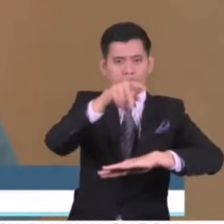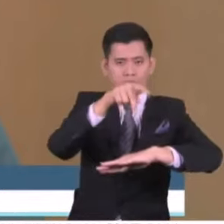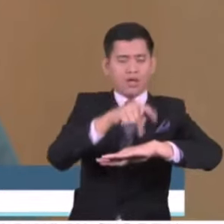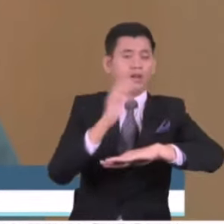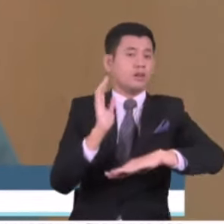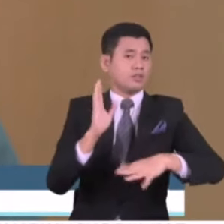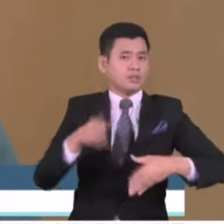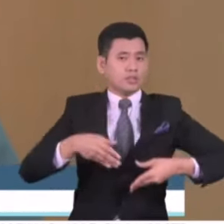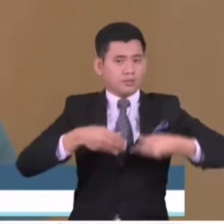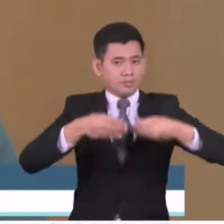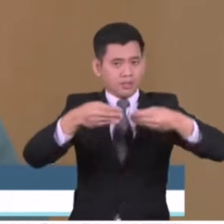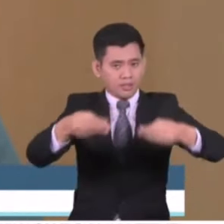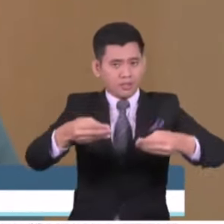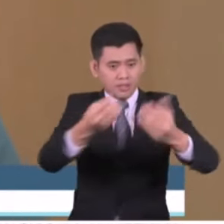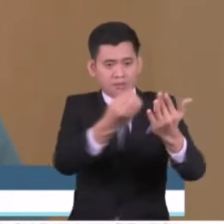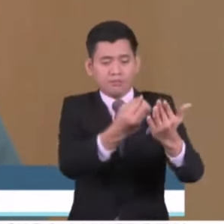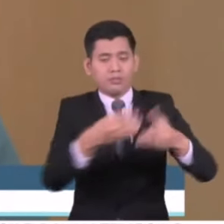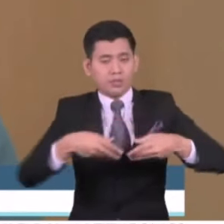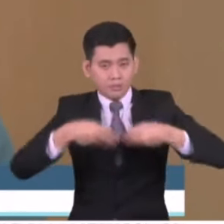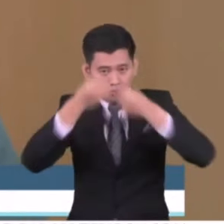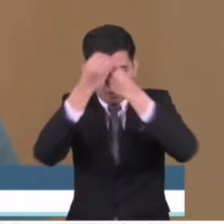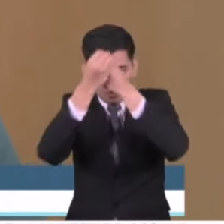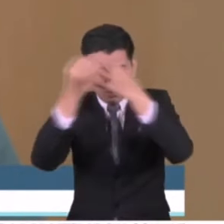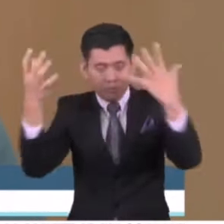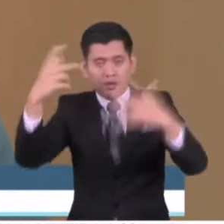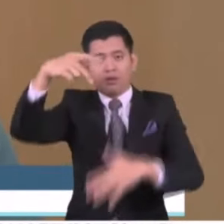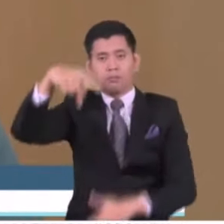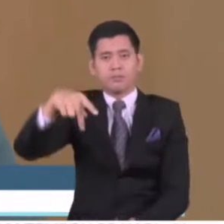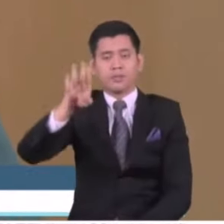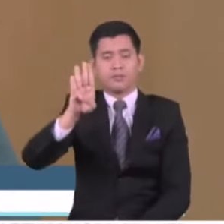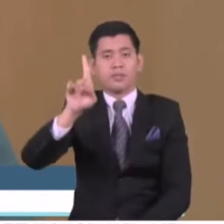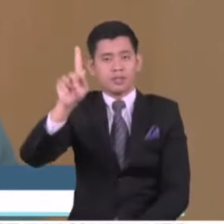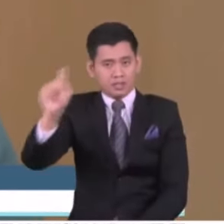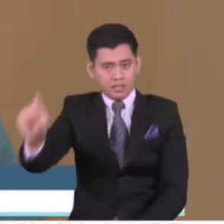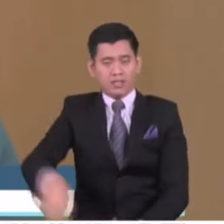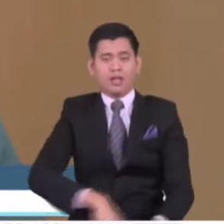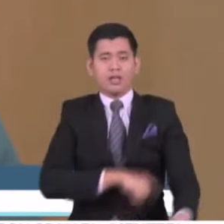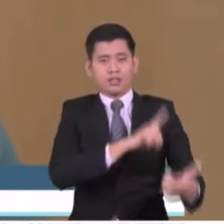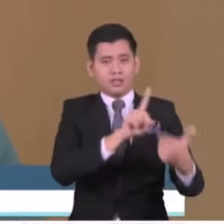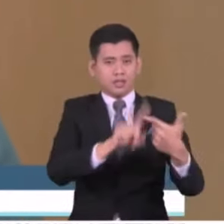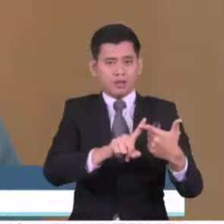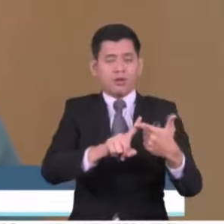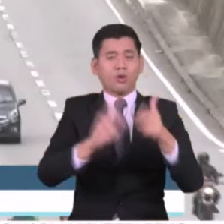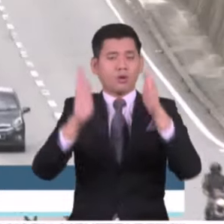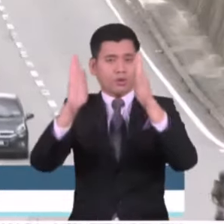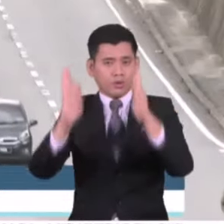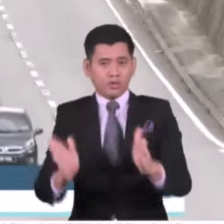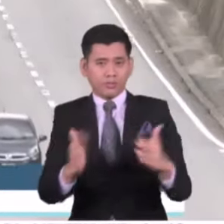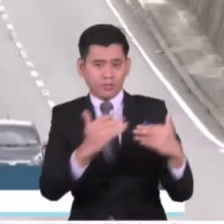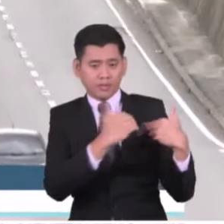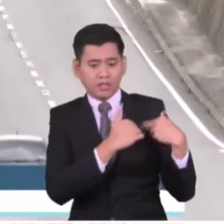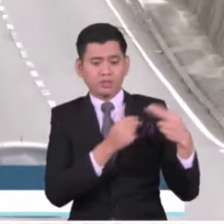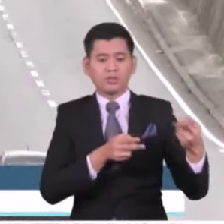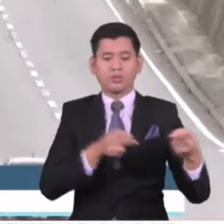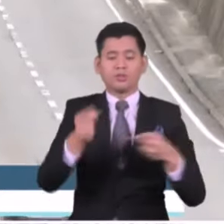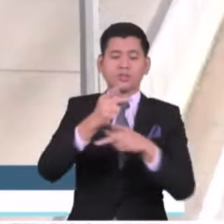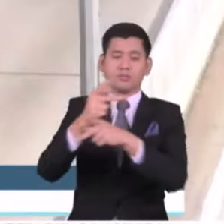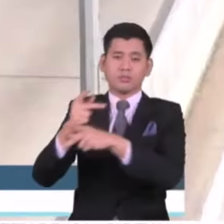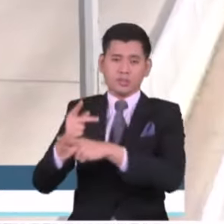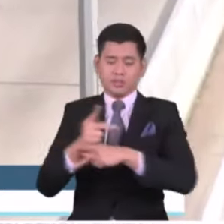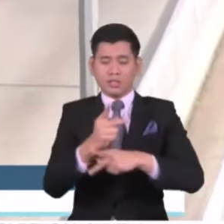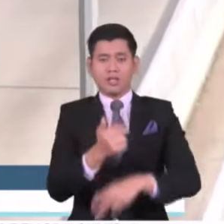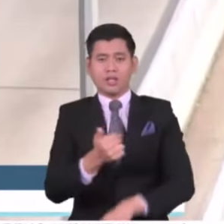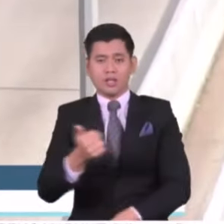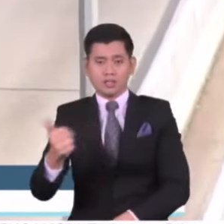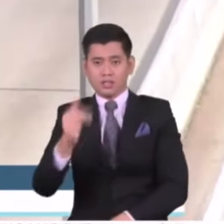disalurkan kepada pihak berkuasa tempatan PBT atau pihak yang bertanggungjawab. Usaha menjaga aset